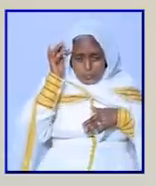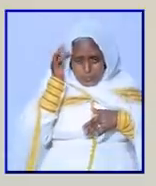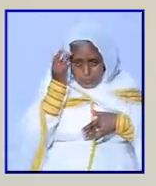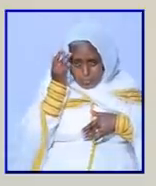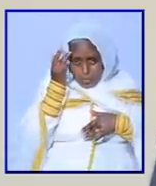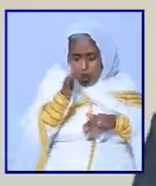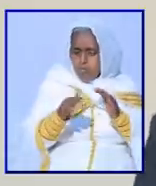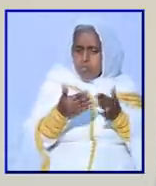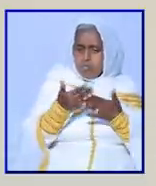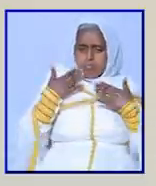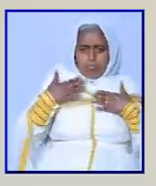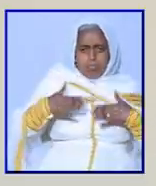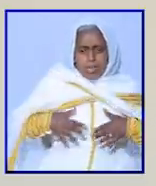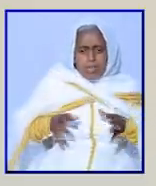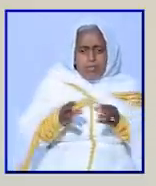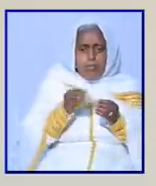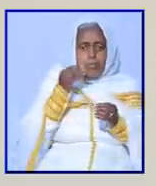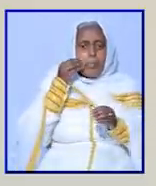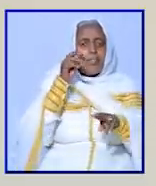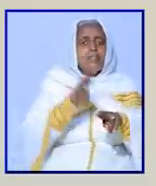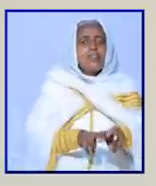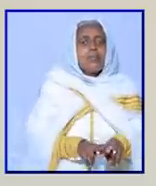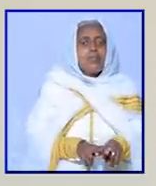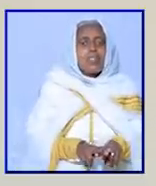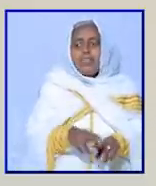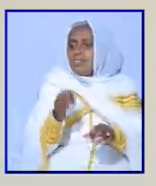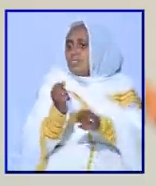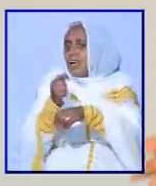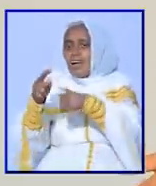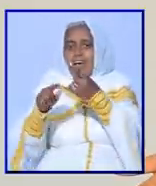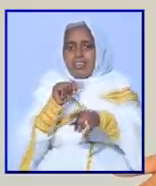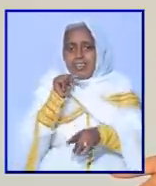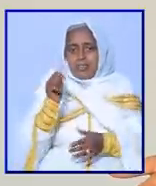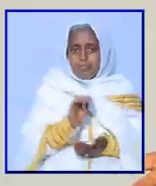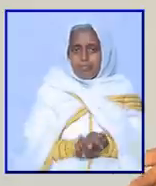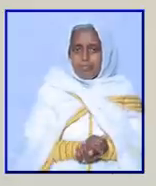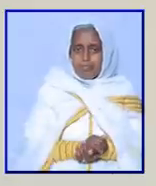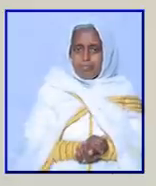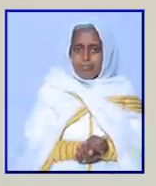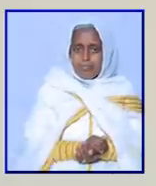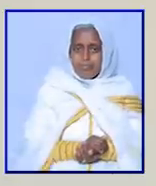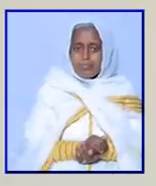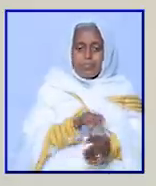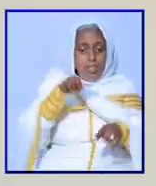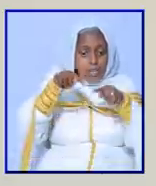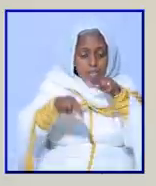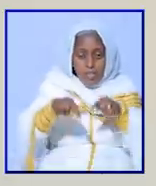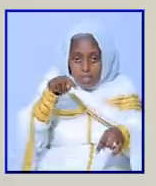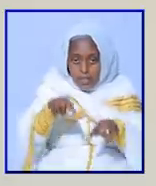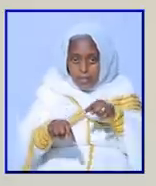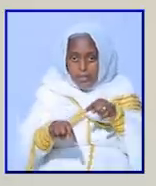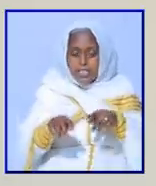ነው። እሱ ታሞ ሁሉም አካል ስብስብ ብሎ ቤት ይውላል። ስራም ይሄድ የለም።